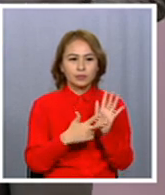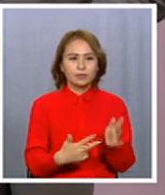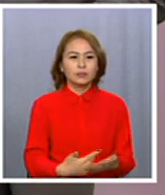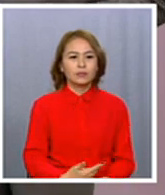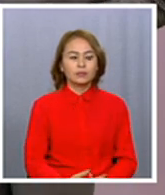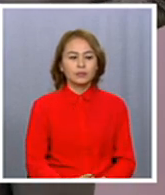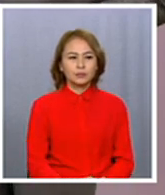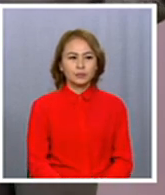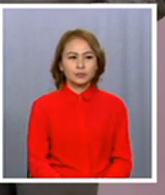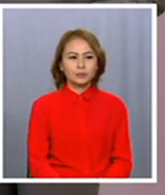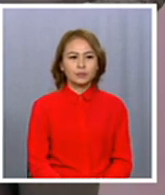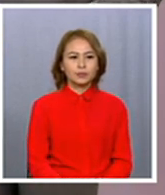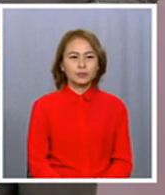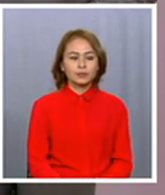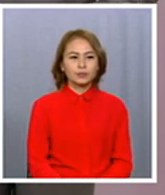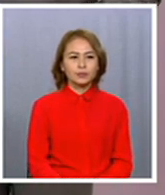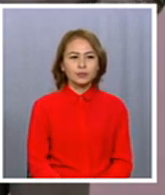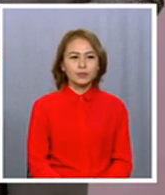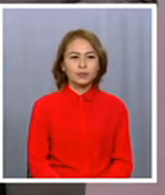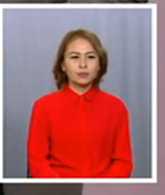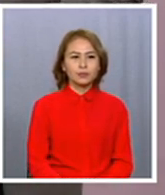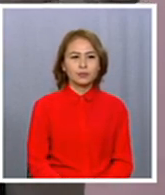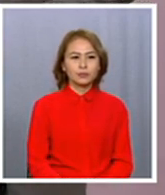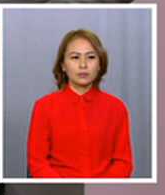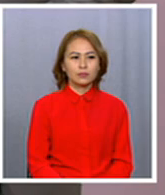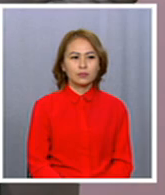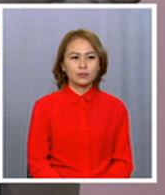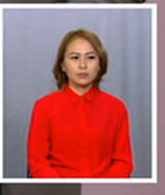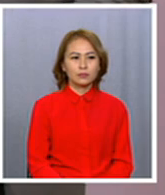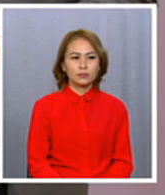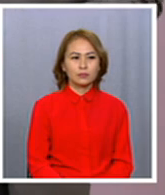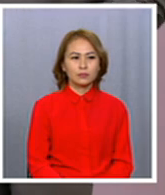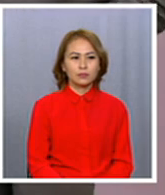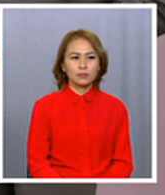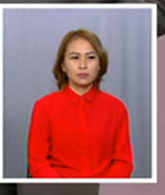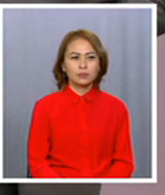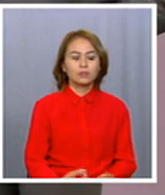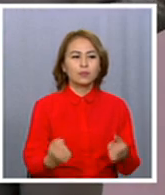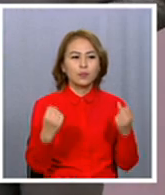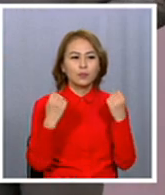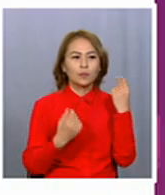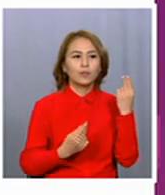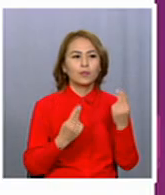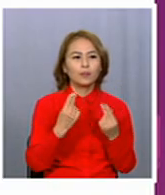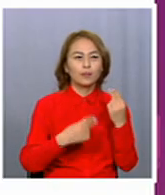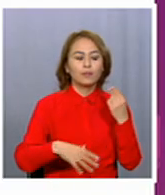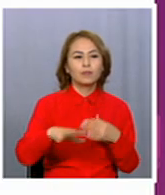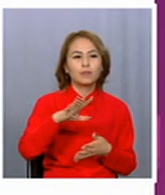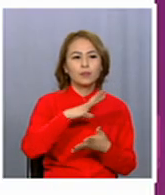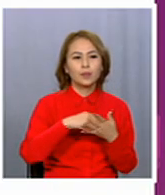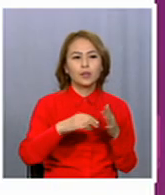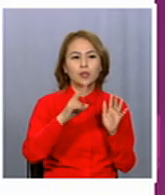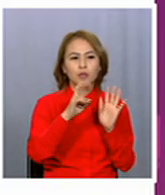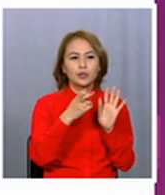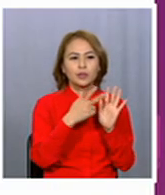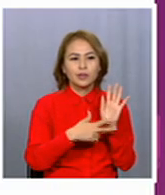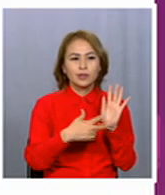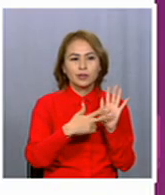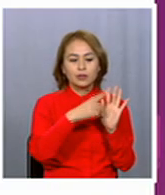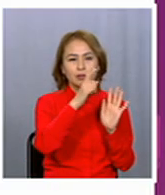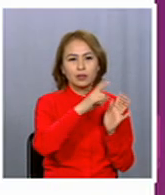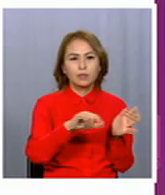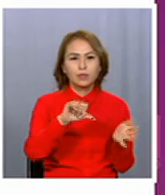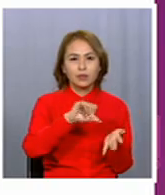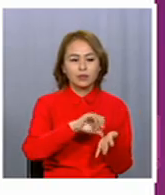мәні 288-ге тең. Демек, спорттық ойындарға барлығы 288